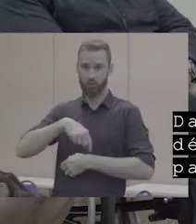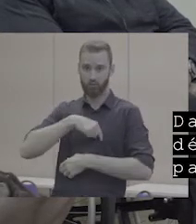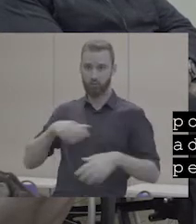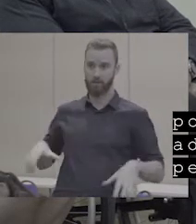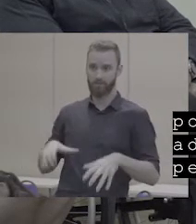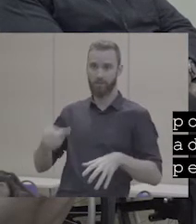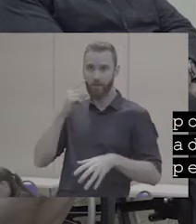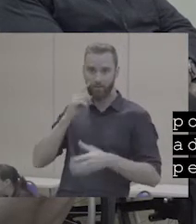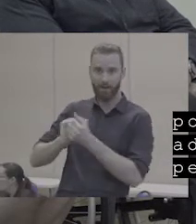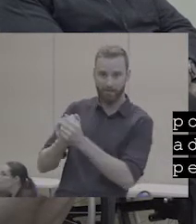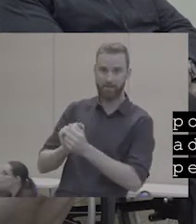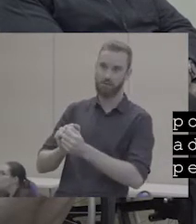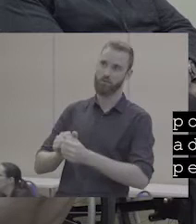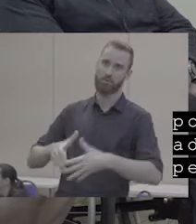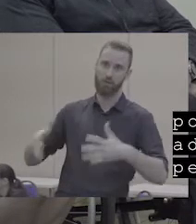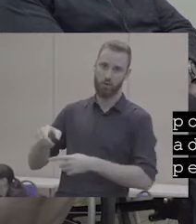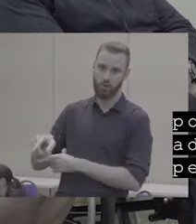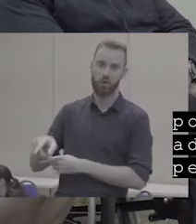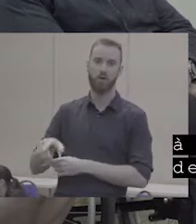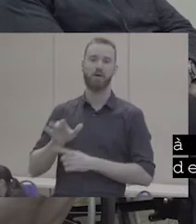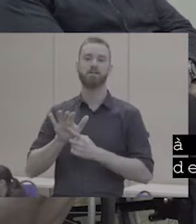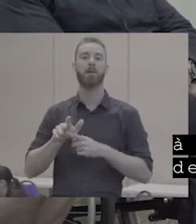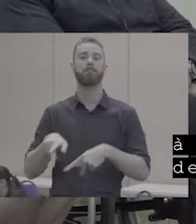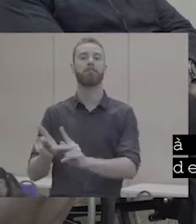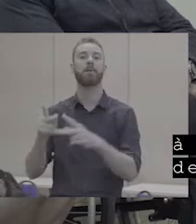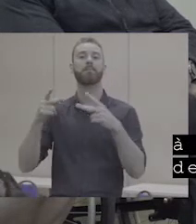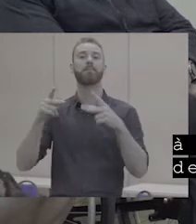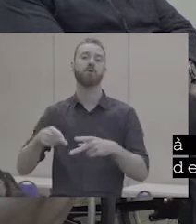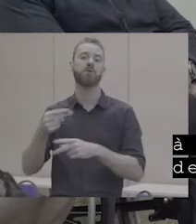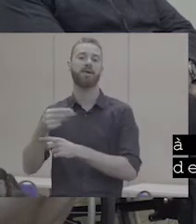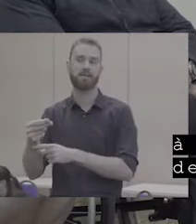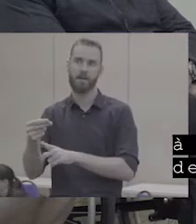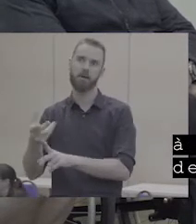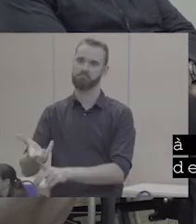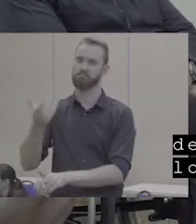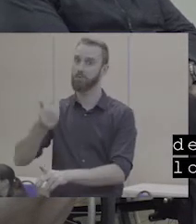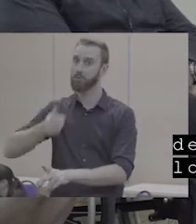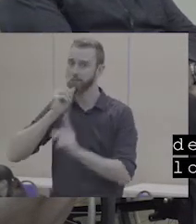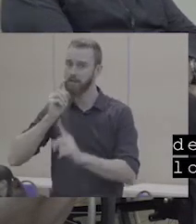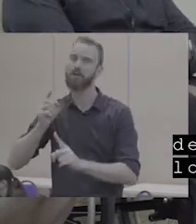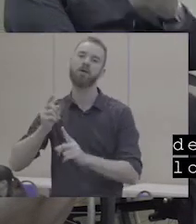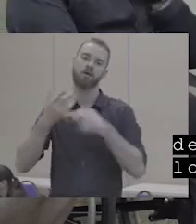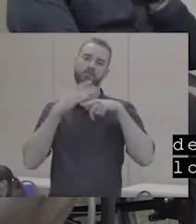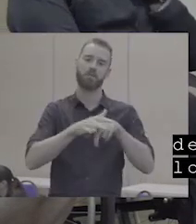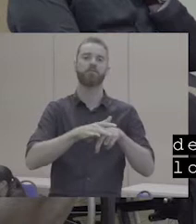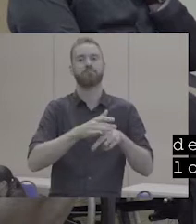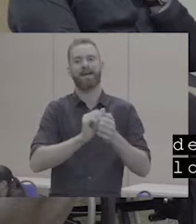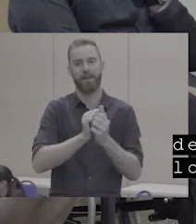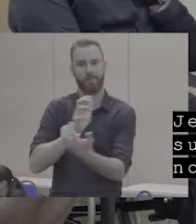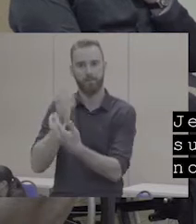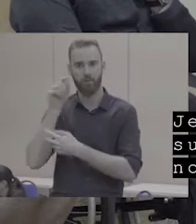vraiment particuliers pour aller faire des adaptations majeures, donc permettre à des personnes en situation d'handicap plus prononcée de pouvoir intégrer un logement